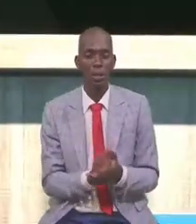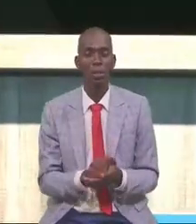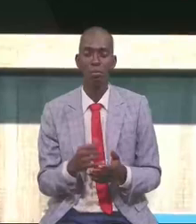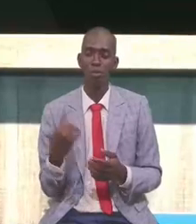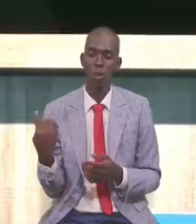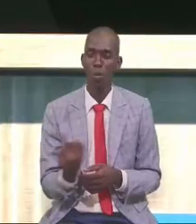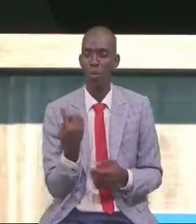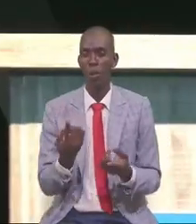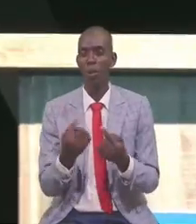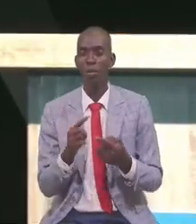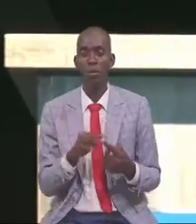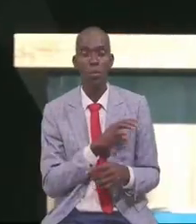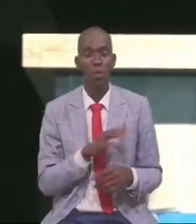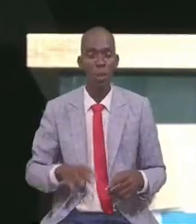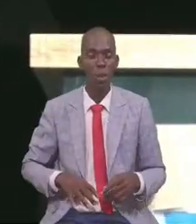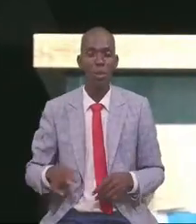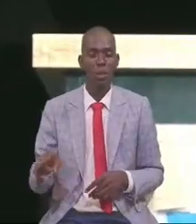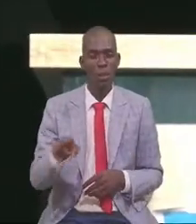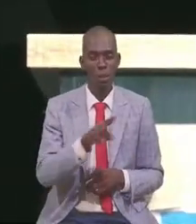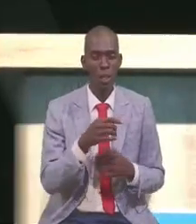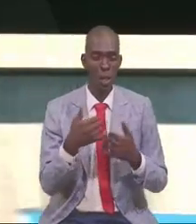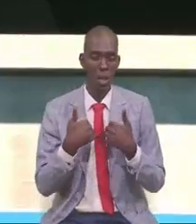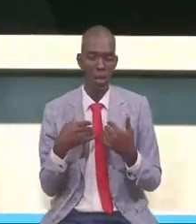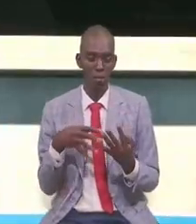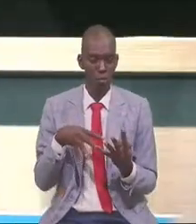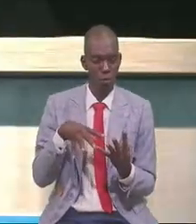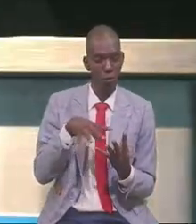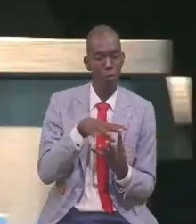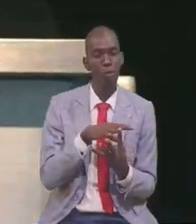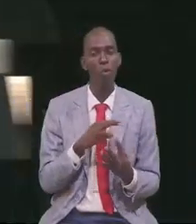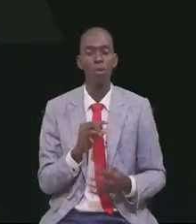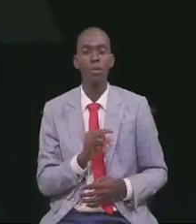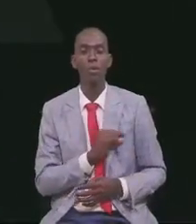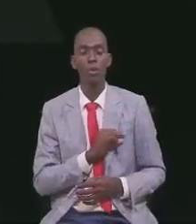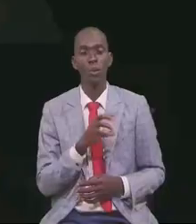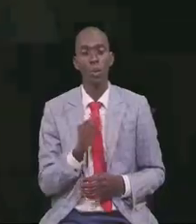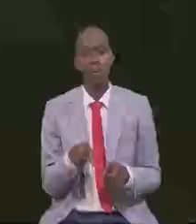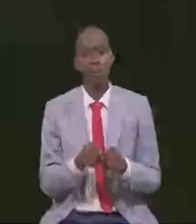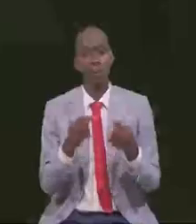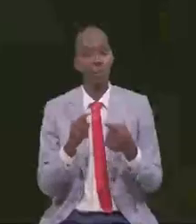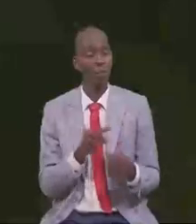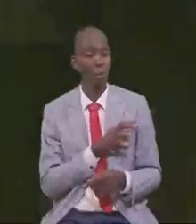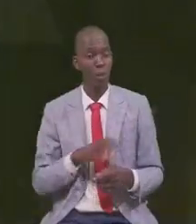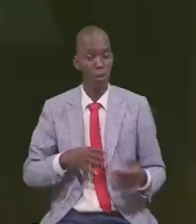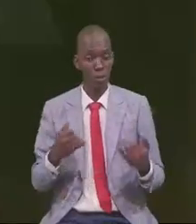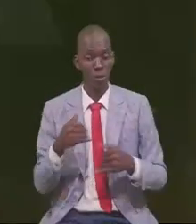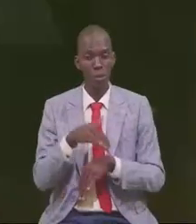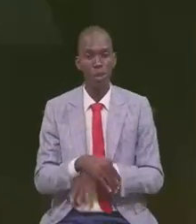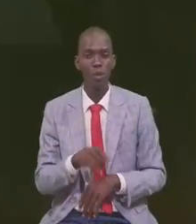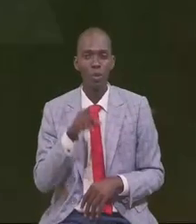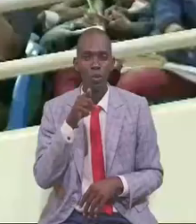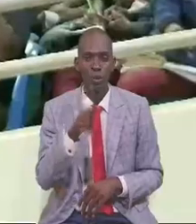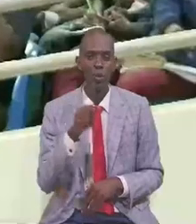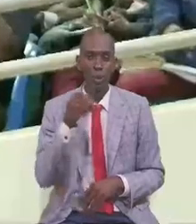ils avaient ces qualités-là. Et comme vous venez à Christ ce soir, vous avez besoin de ce type